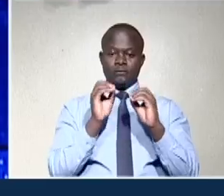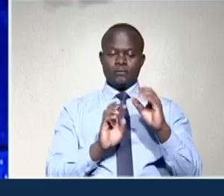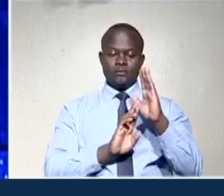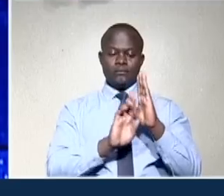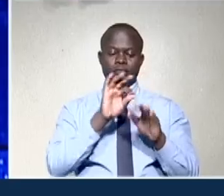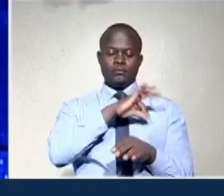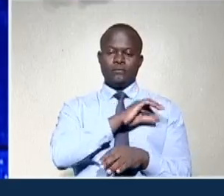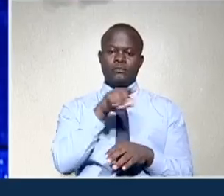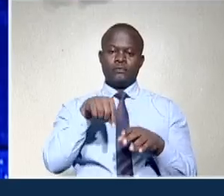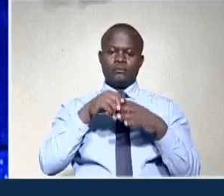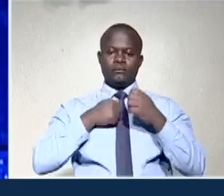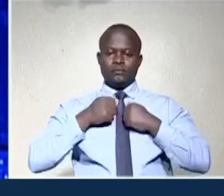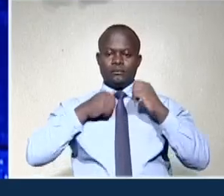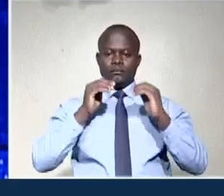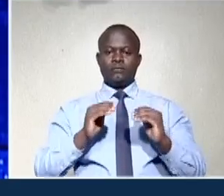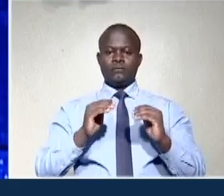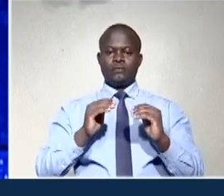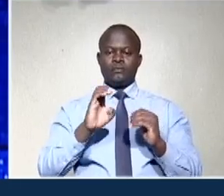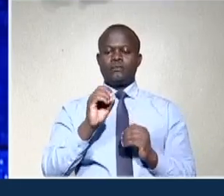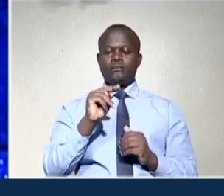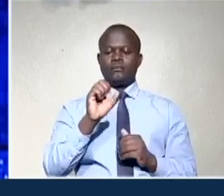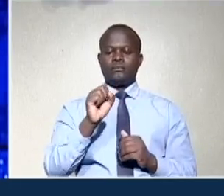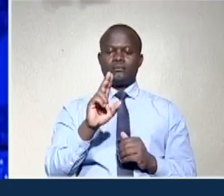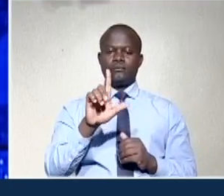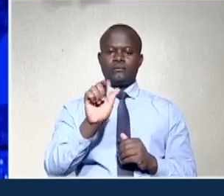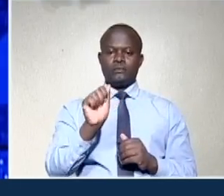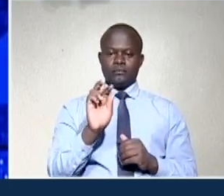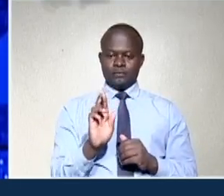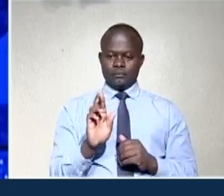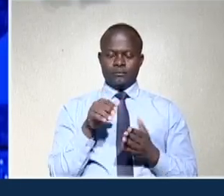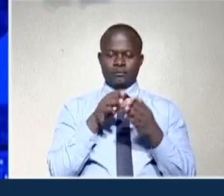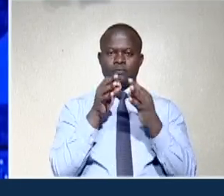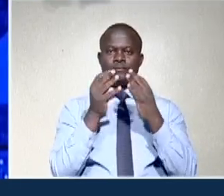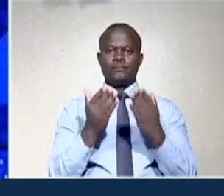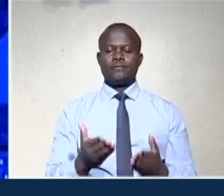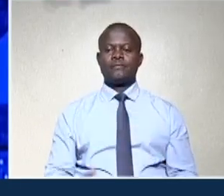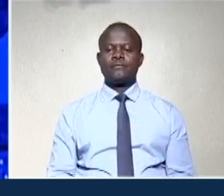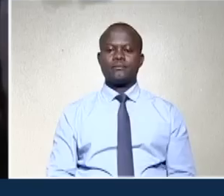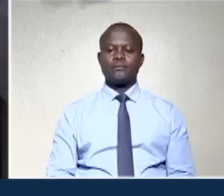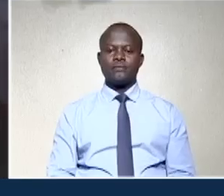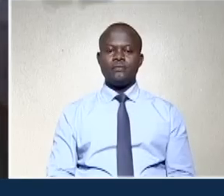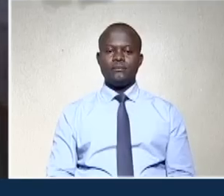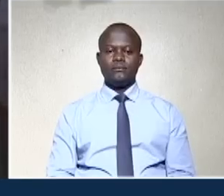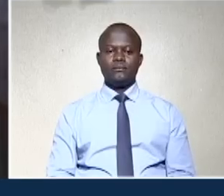inyungu zayo hano mu Rwanda biri ku rwego rwa konsila. Ni inkuru tugezwaho na Dive Wayo.